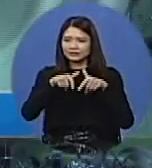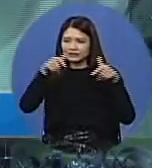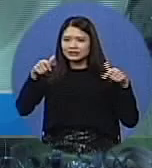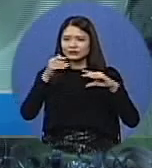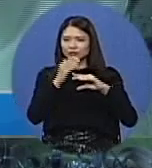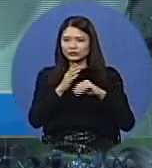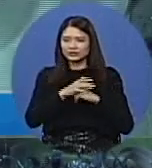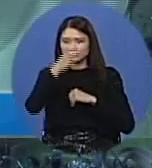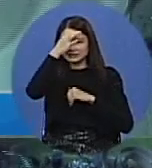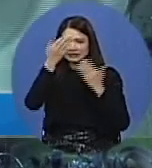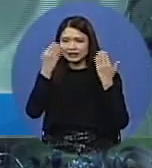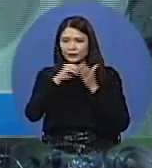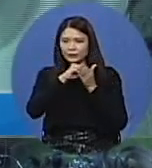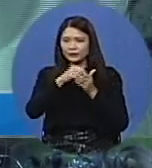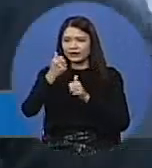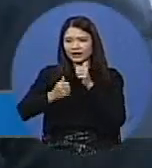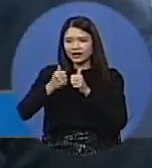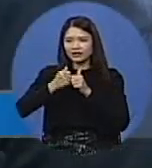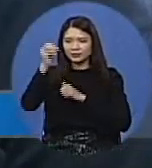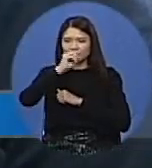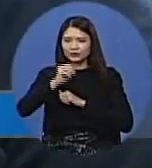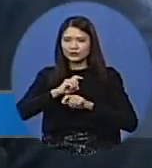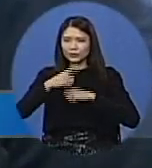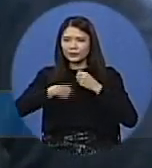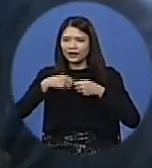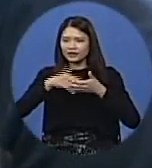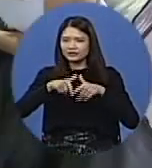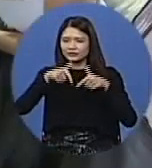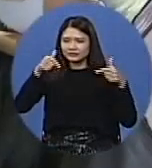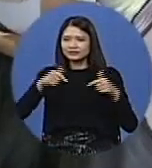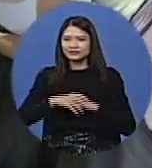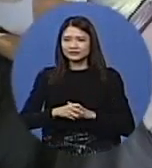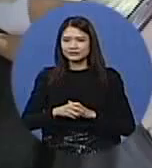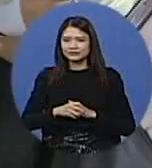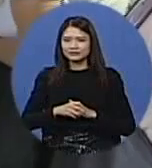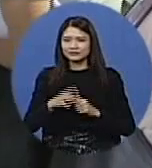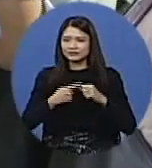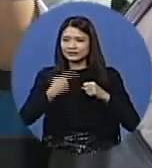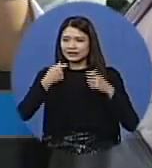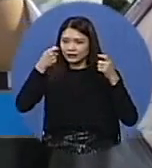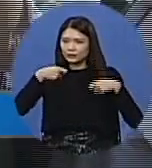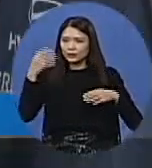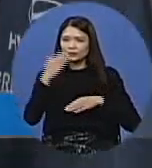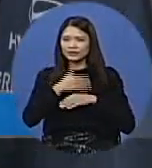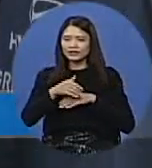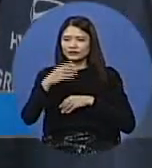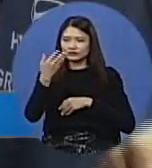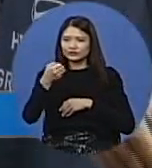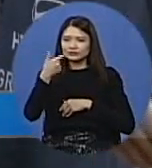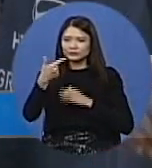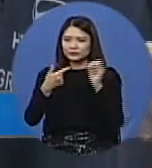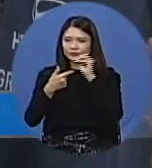가운데 기술학교 입학 경쟁률도 매년 높아지고 있습니다. 작년 졸업생